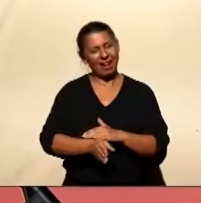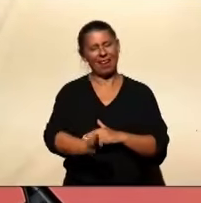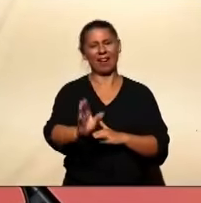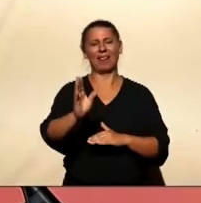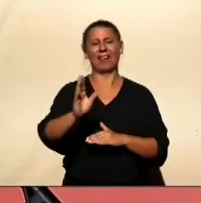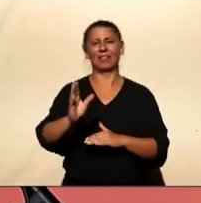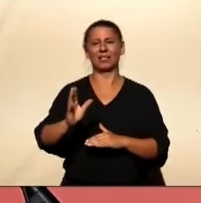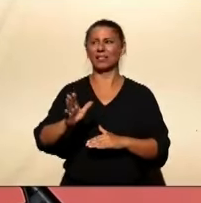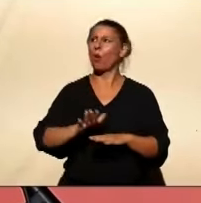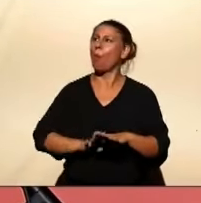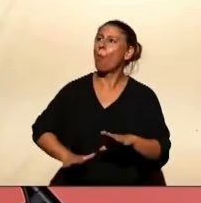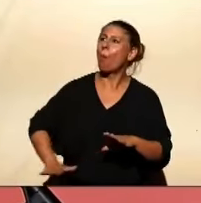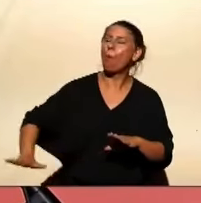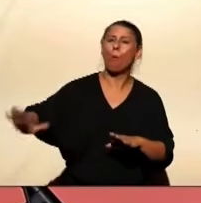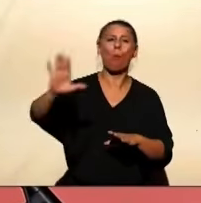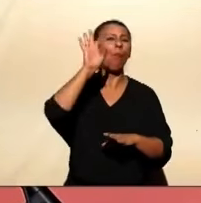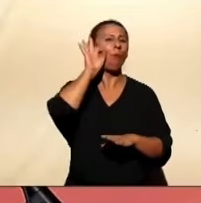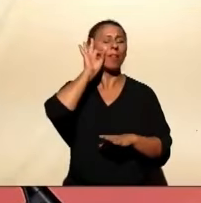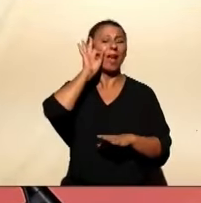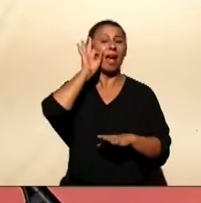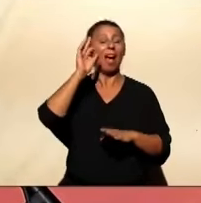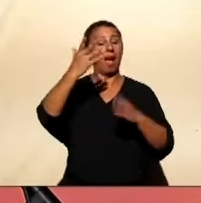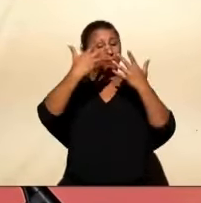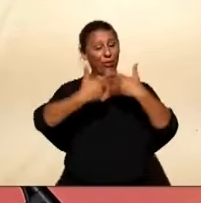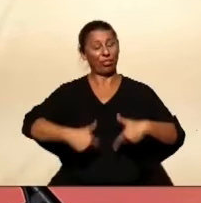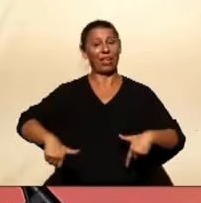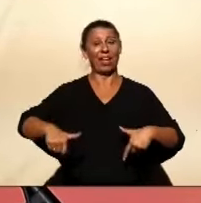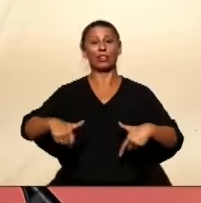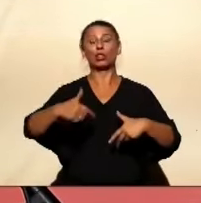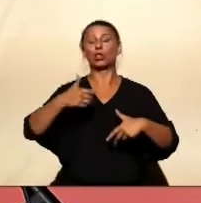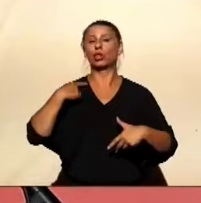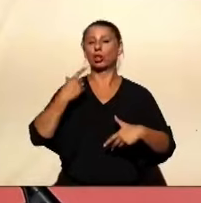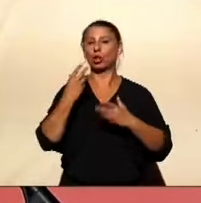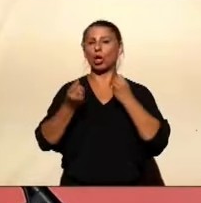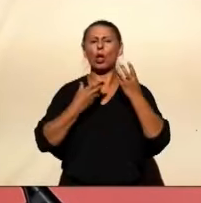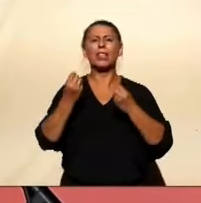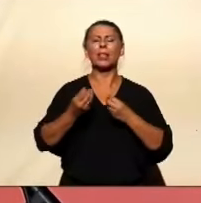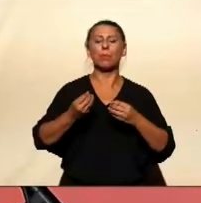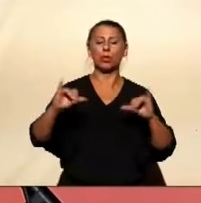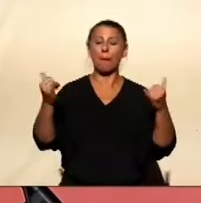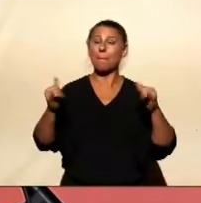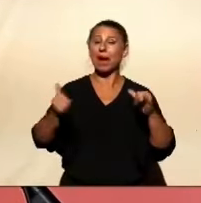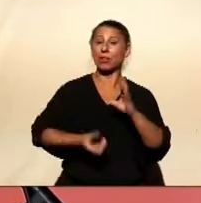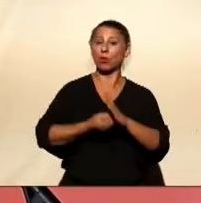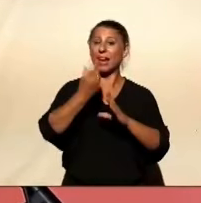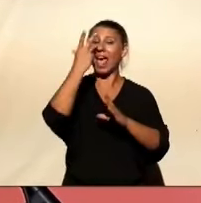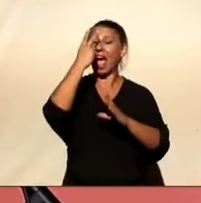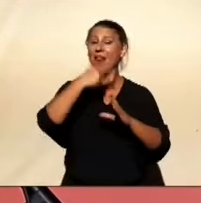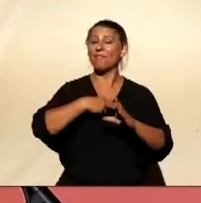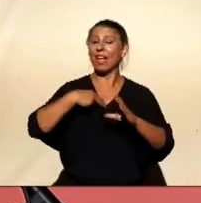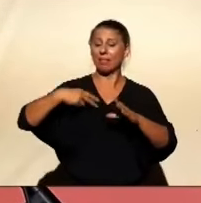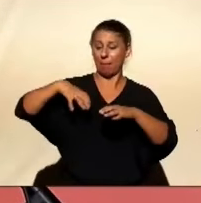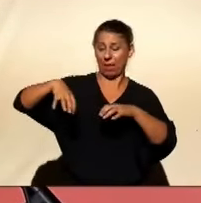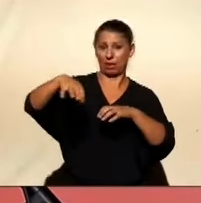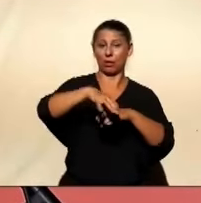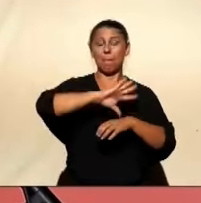την πόλη, από το θέατρο Κήπου και το πάρκο Νέας Ελβετίας μέχρι το